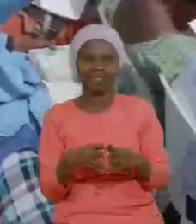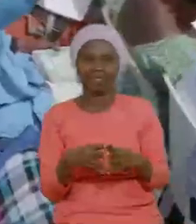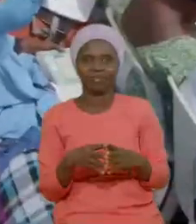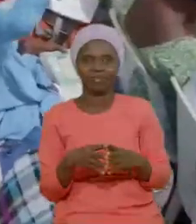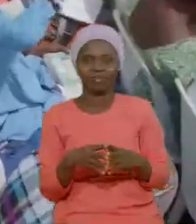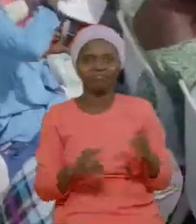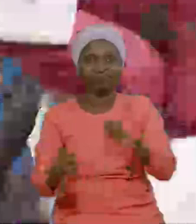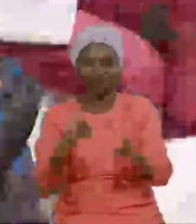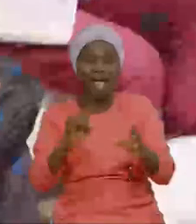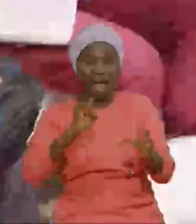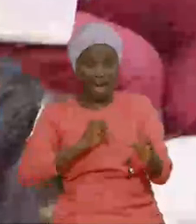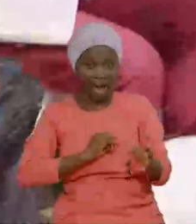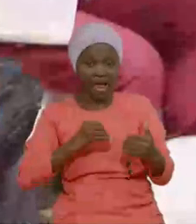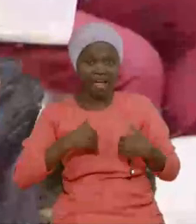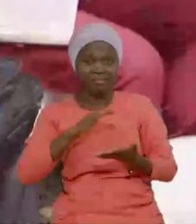Je suis positif.